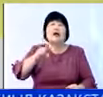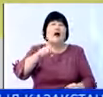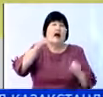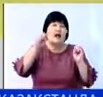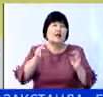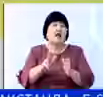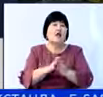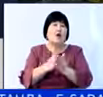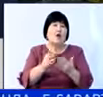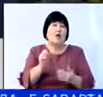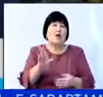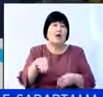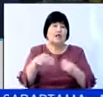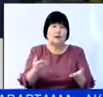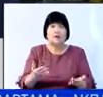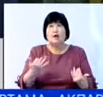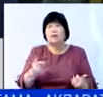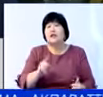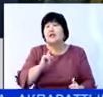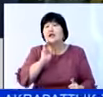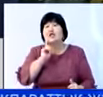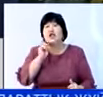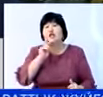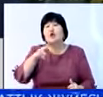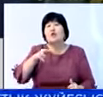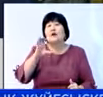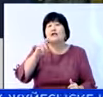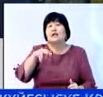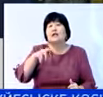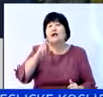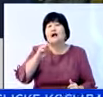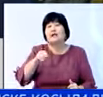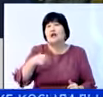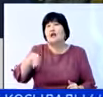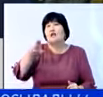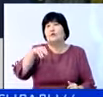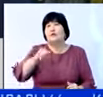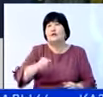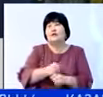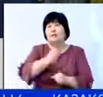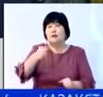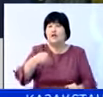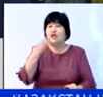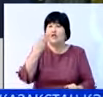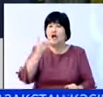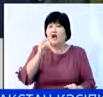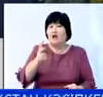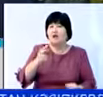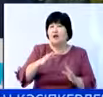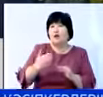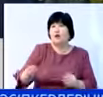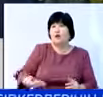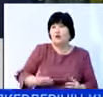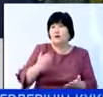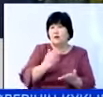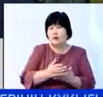куәлік табысталды. Биыл жастар мәслихатына депутат ретінде сайланып отырмын. Шаған ауылының тұрғынымын, сол жерде